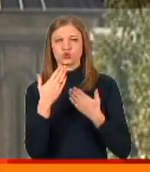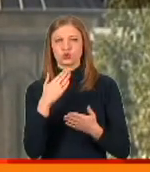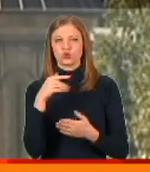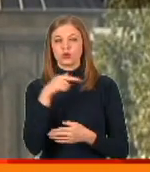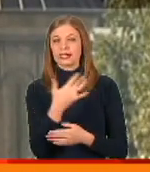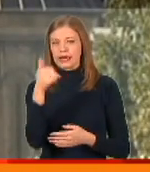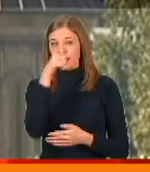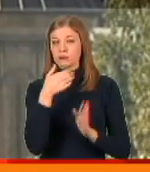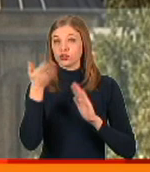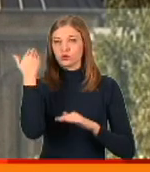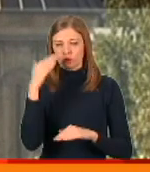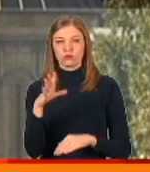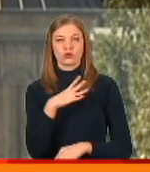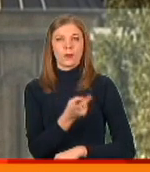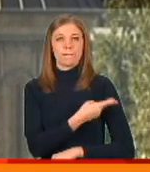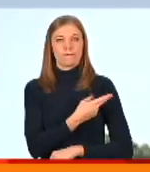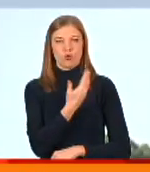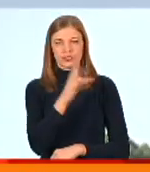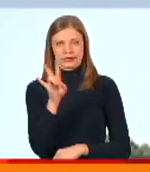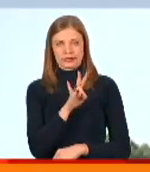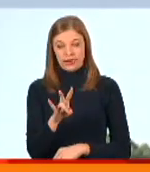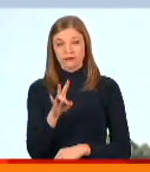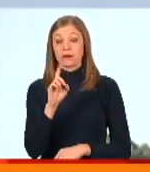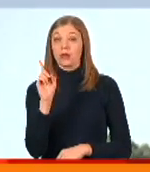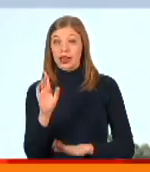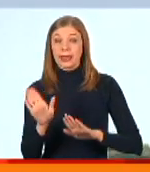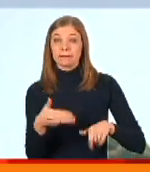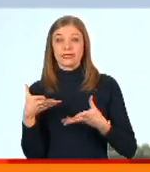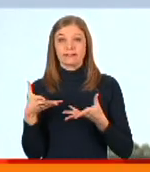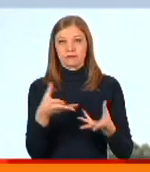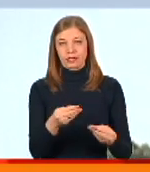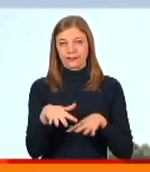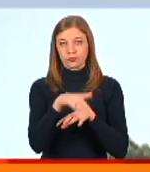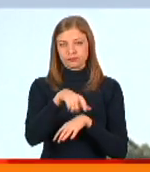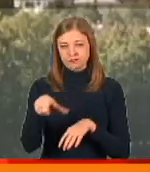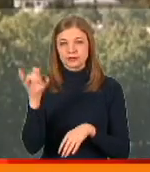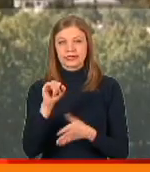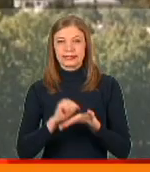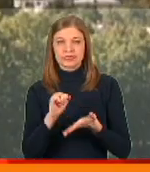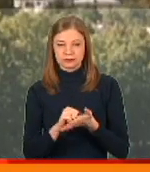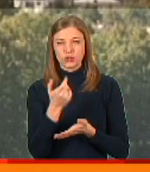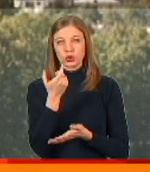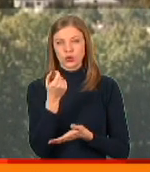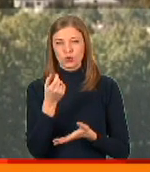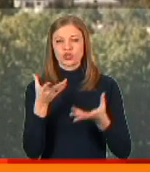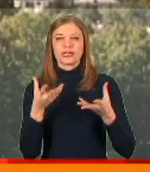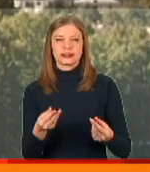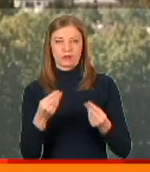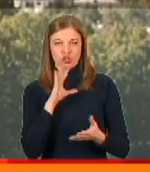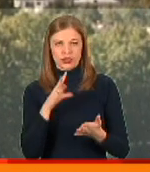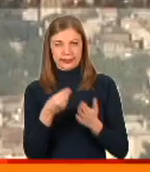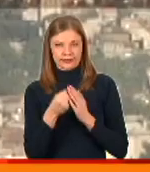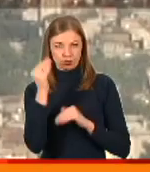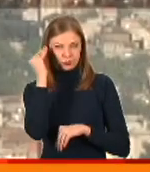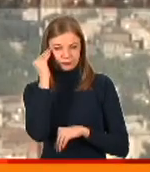кілька місяців тому оприлюднила Польська православна церква, але під впливом громадськості і ЗМІ дещо зм'якшила свою